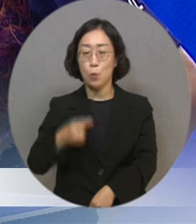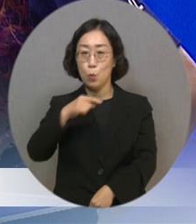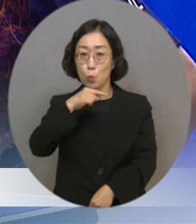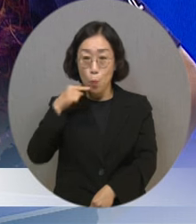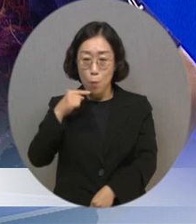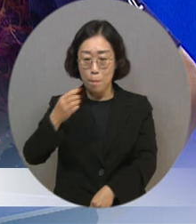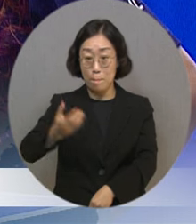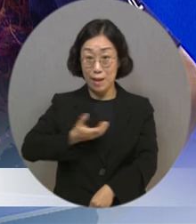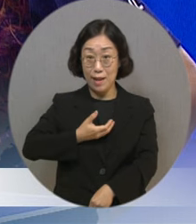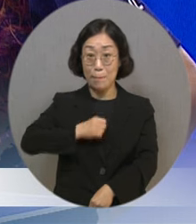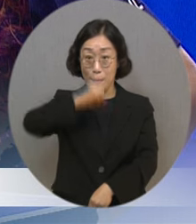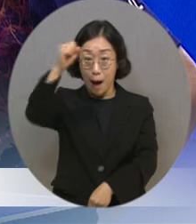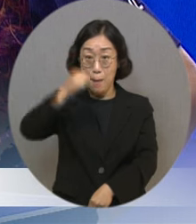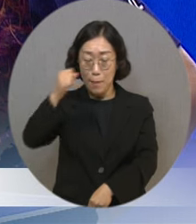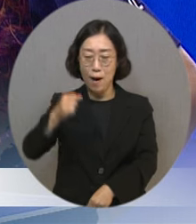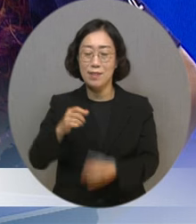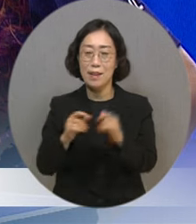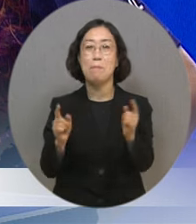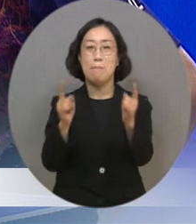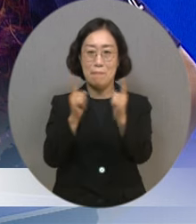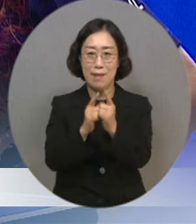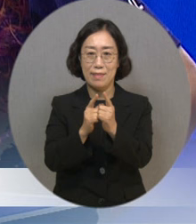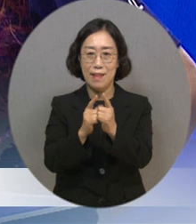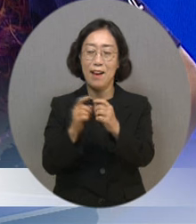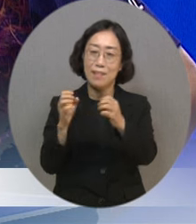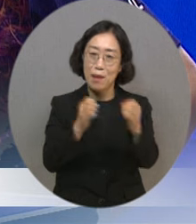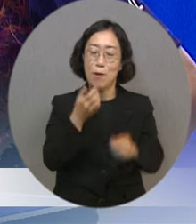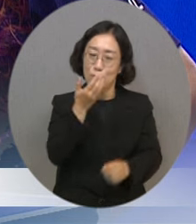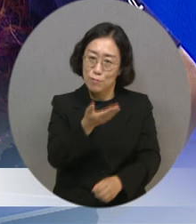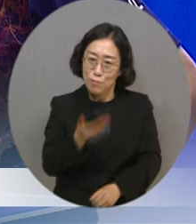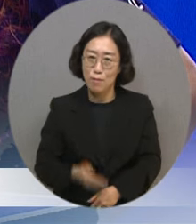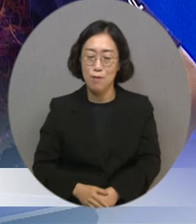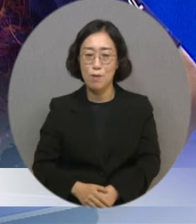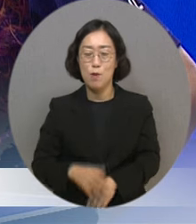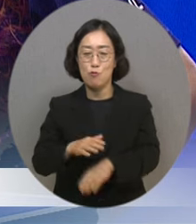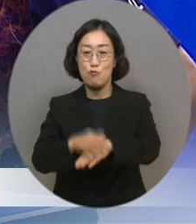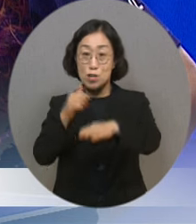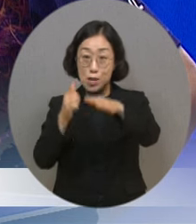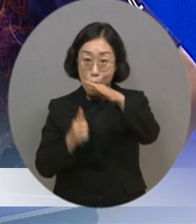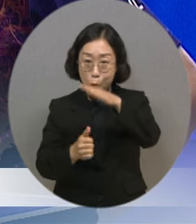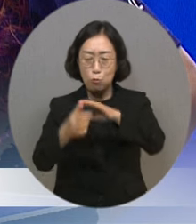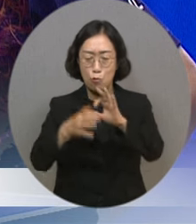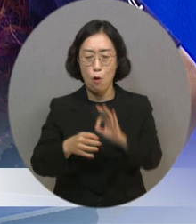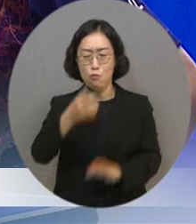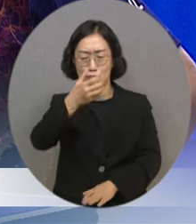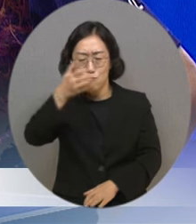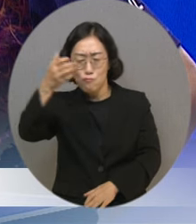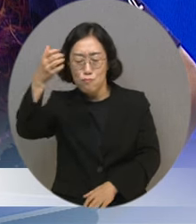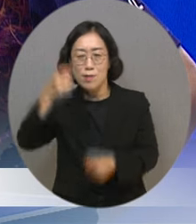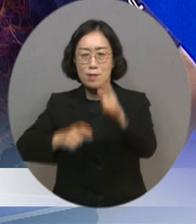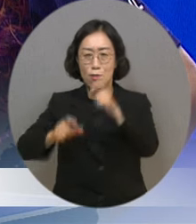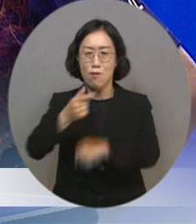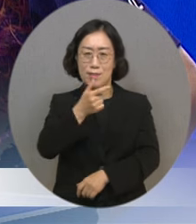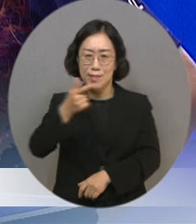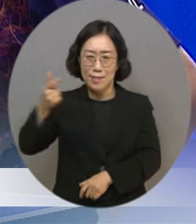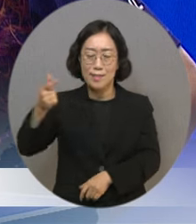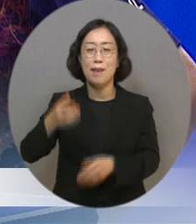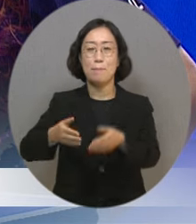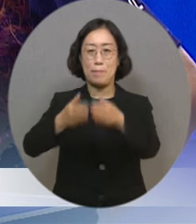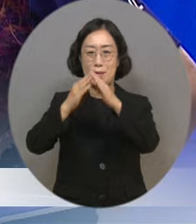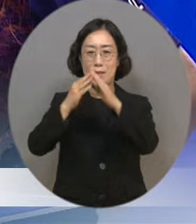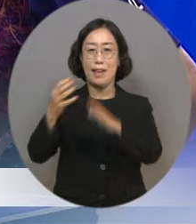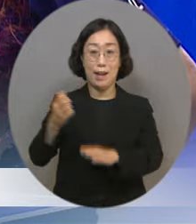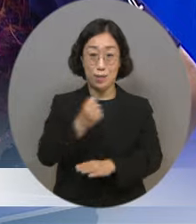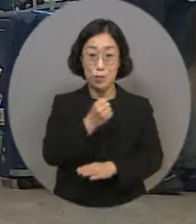만나봤는데요. 장애인 체육의 샛별로 떠올라 이제는 주인공으로서 꿈을 키워나가고 있습니다. 박성용 기자가